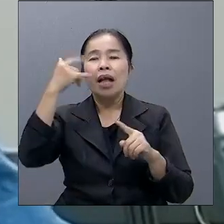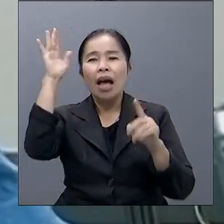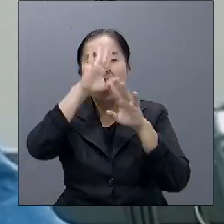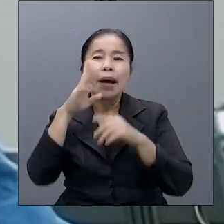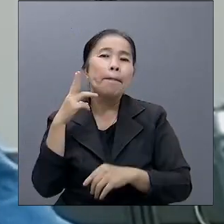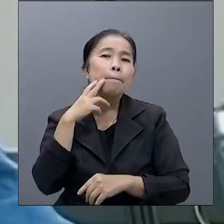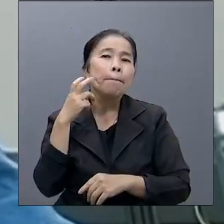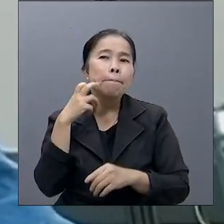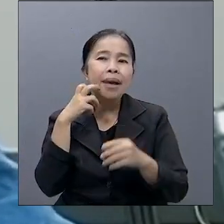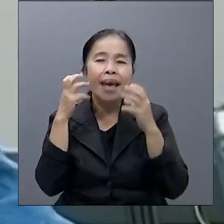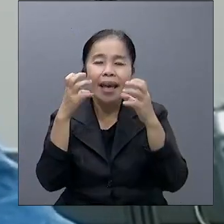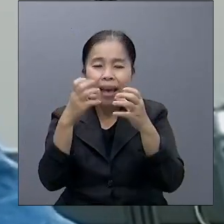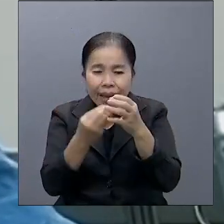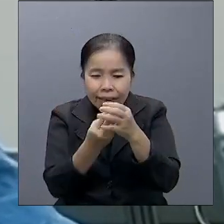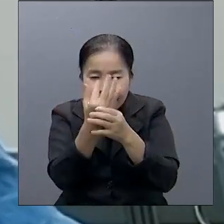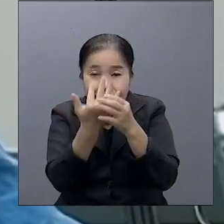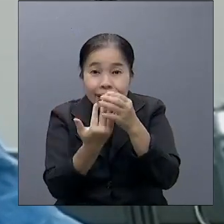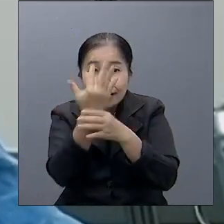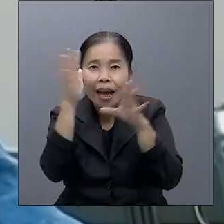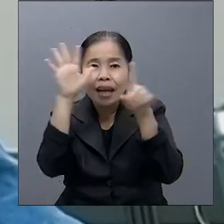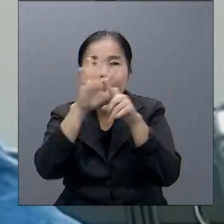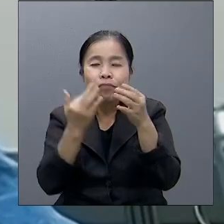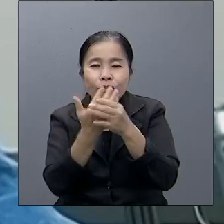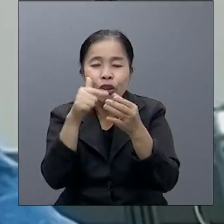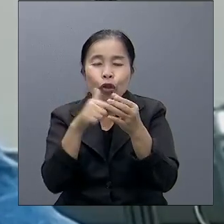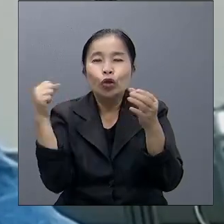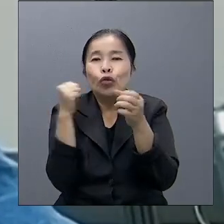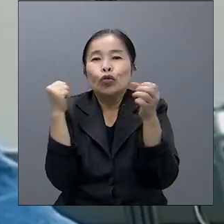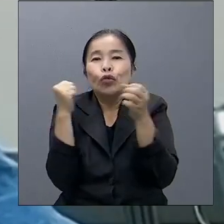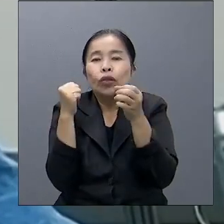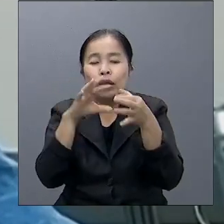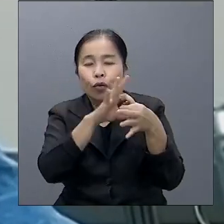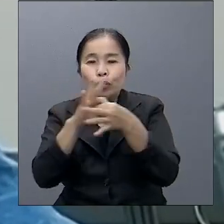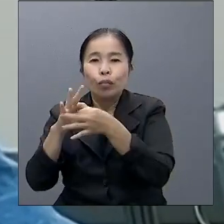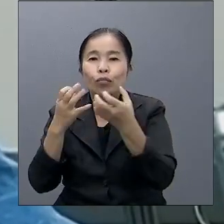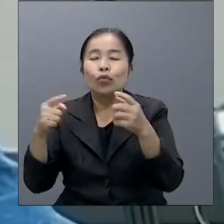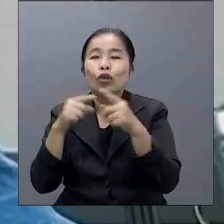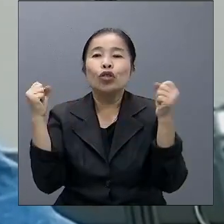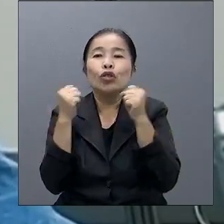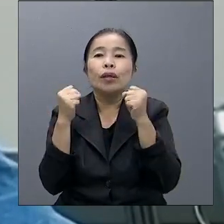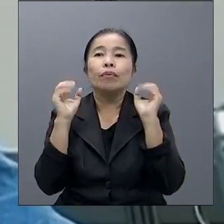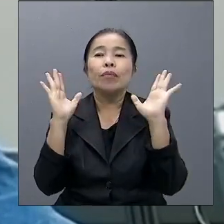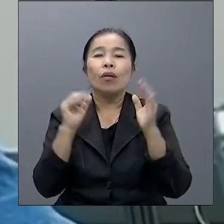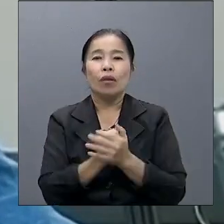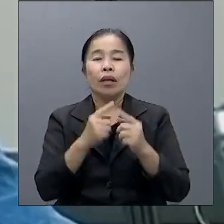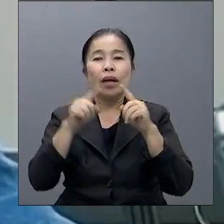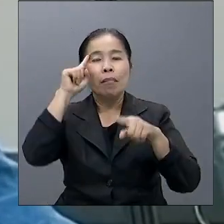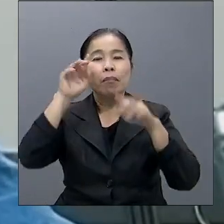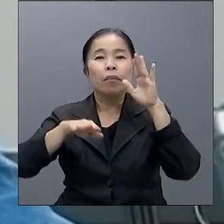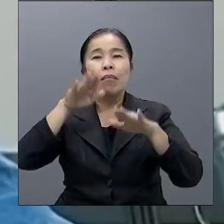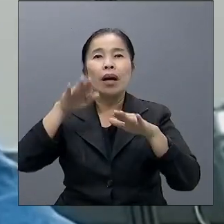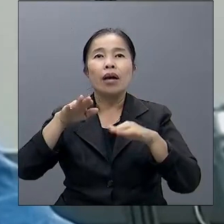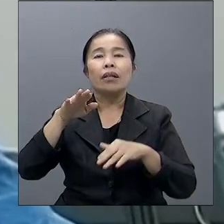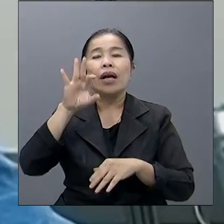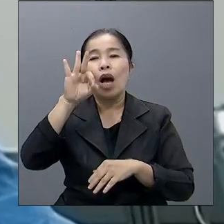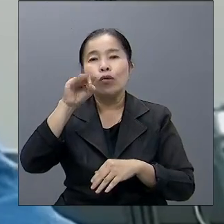แข็งแห้งแต่ว่าความเย็นของไนโตรเจนแล้วเนี่ยเย็นจัดกว่านั้นอีกนะอุณหภูมิจุดเปลี่ยนเนาะเป็นลบ196องศาเซล